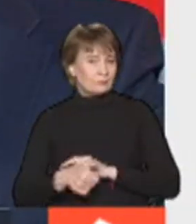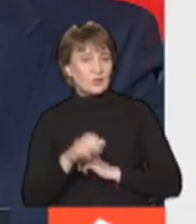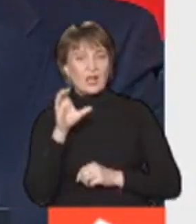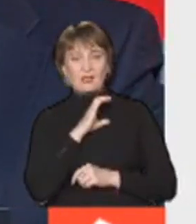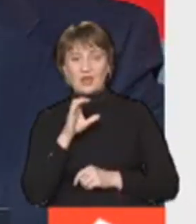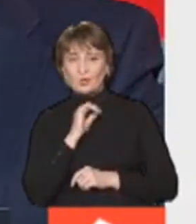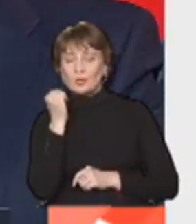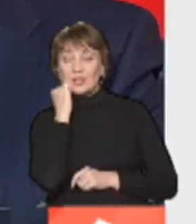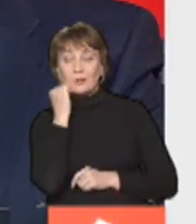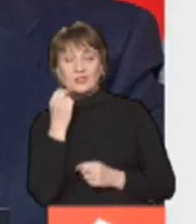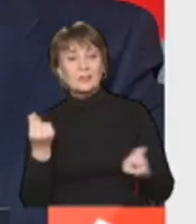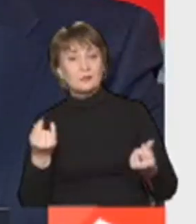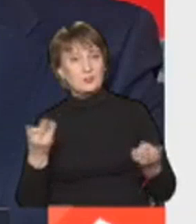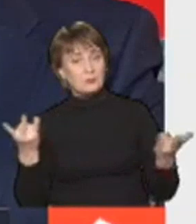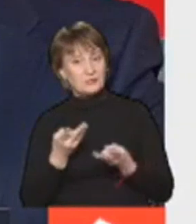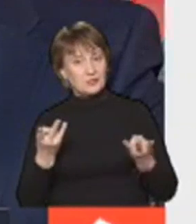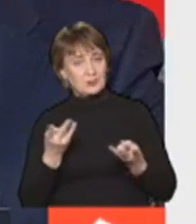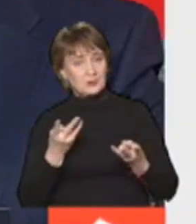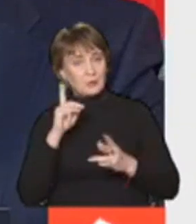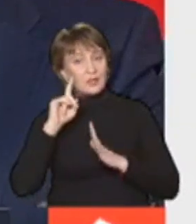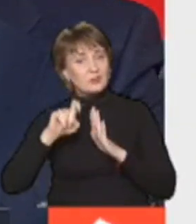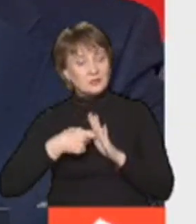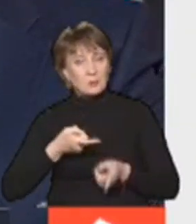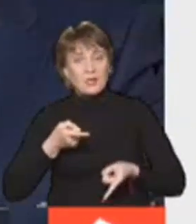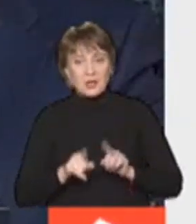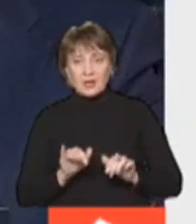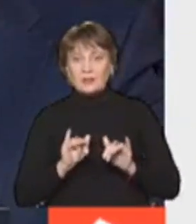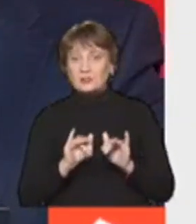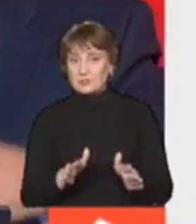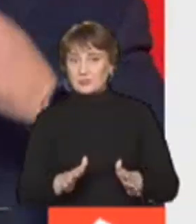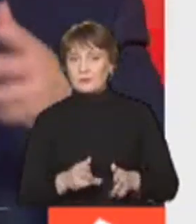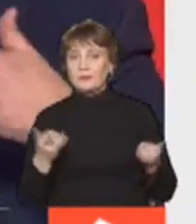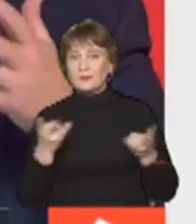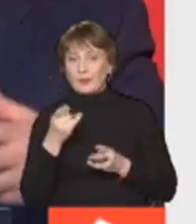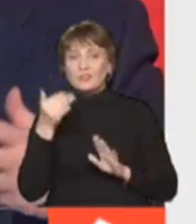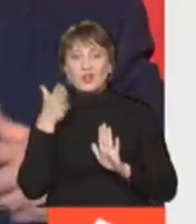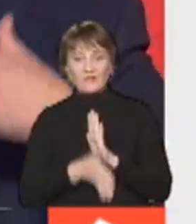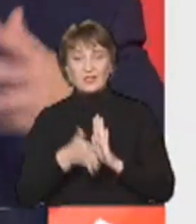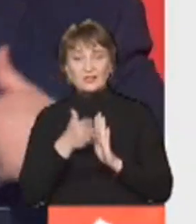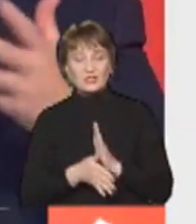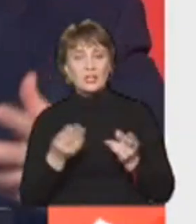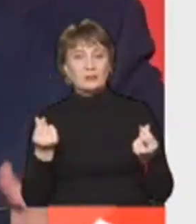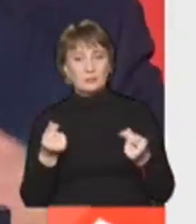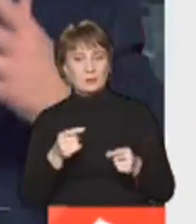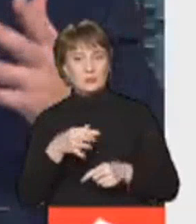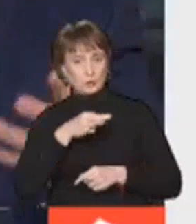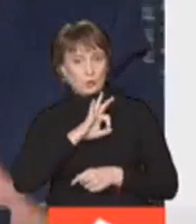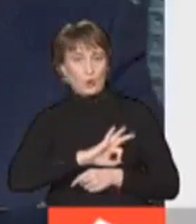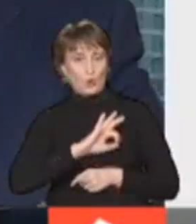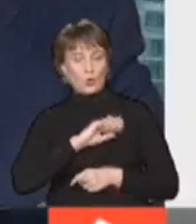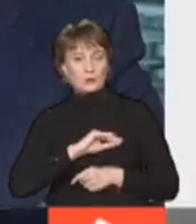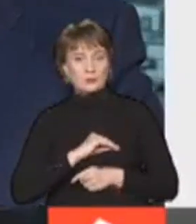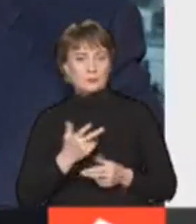Треба продемонструвати реальну діяльність. Ну, реальну треба активність. Продемонструвати, що вони витрачають їх якби з користю. Що ось